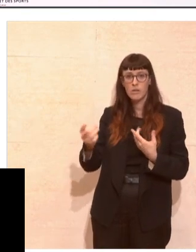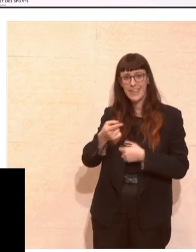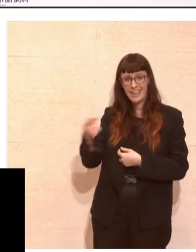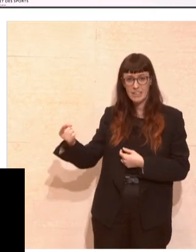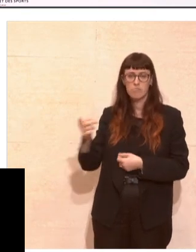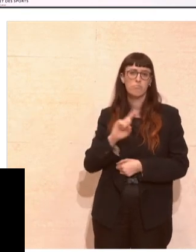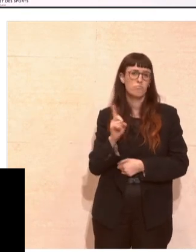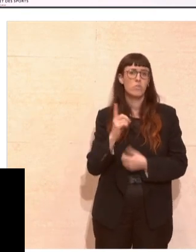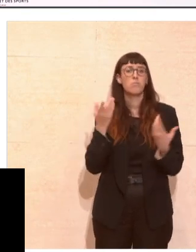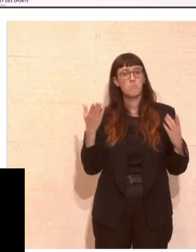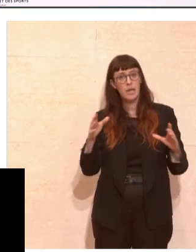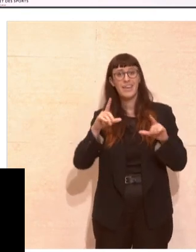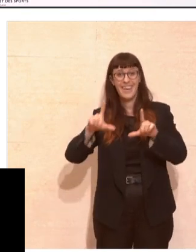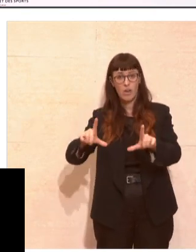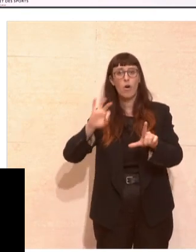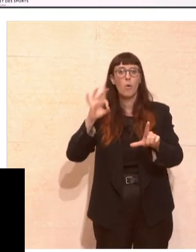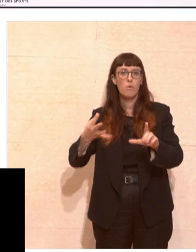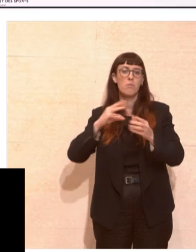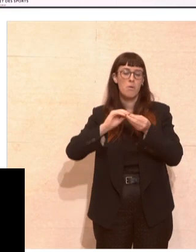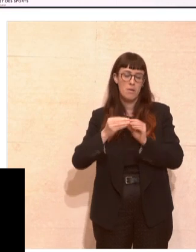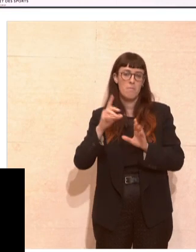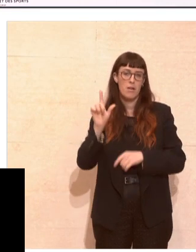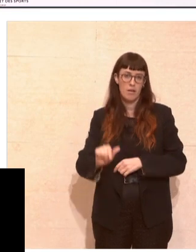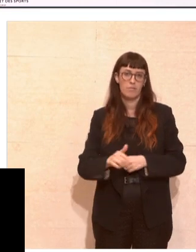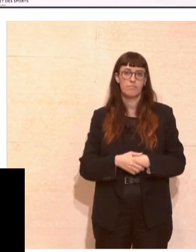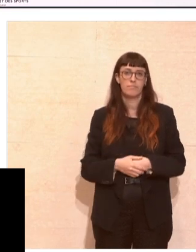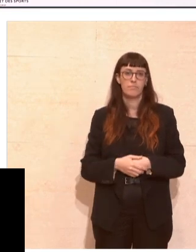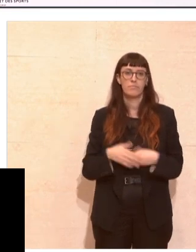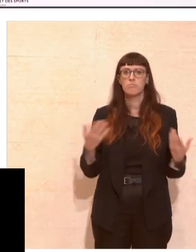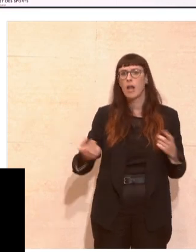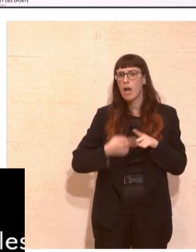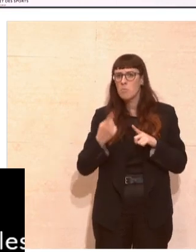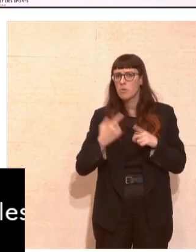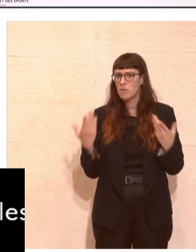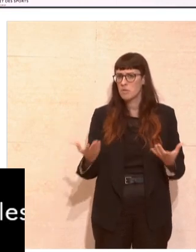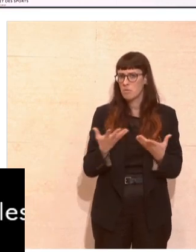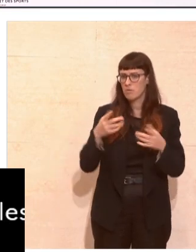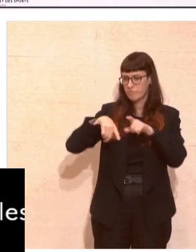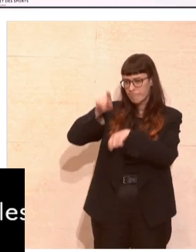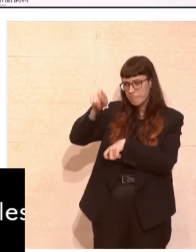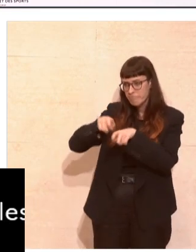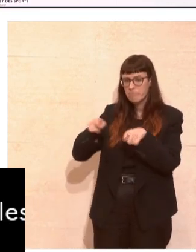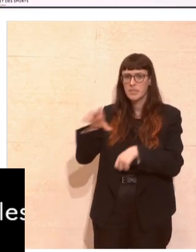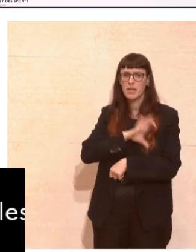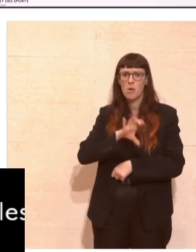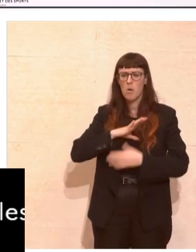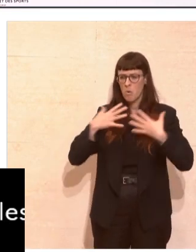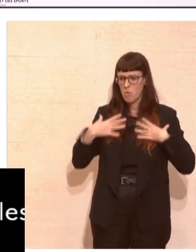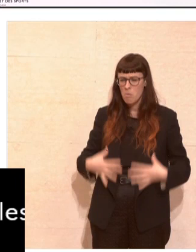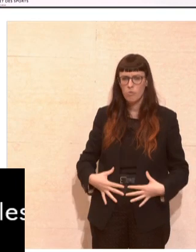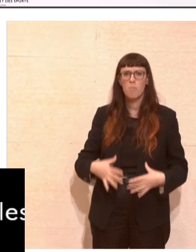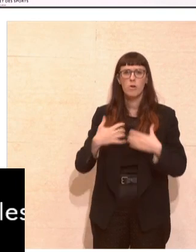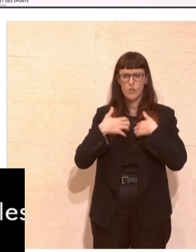il va falloir le réguler. Mais je pense que c'est important pour le moment de mesurer, de quantifier ces nouveaux comportements avec des règles